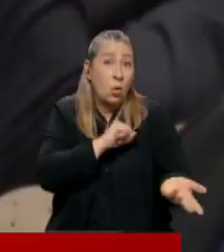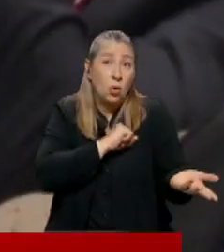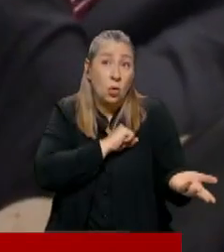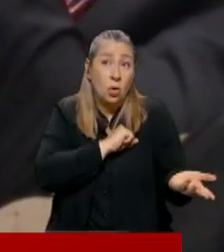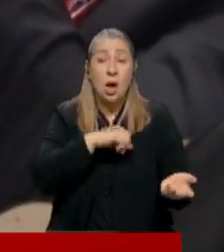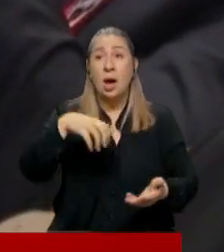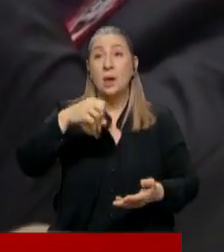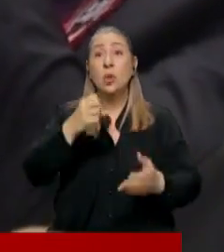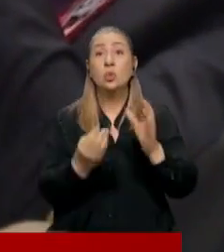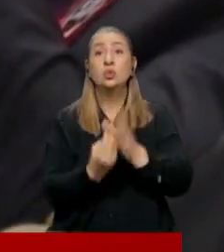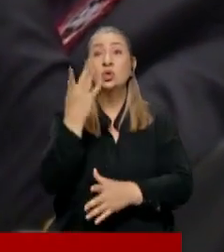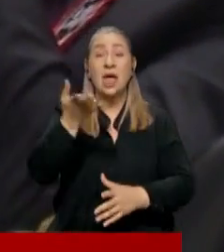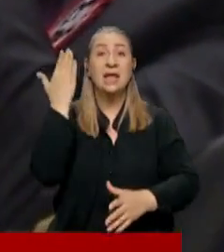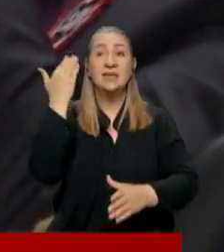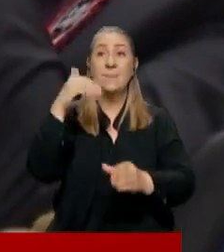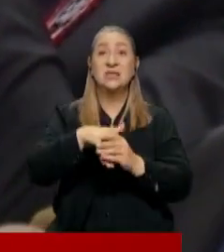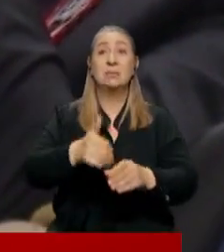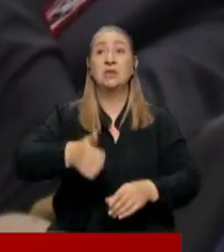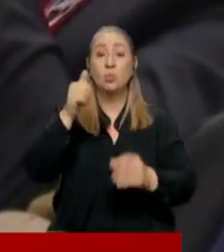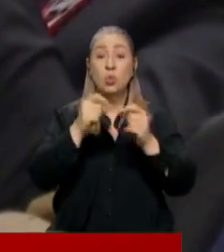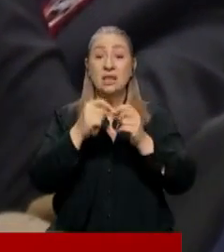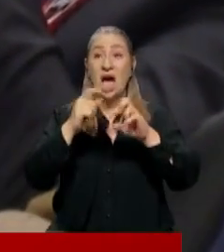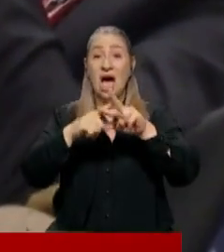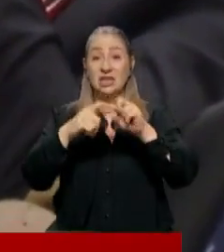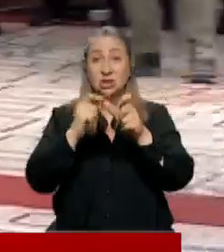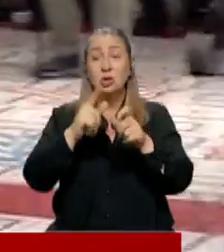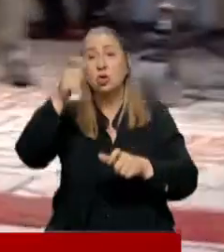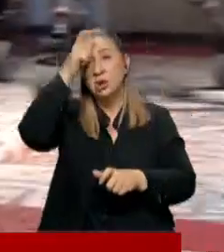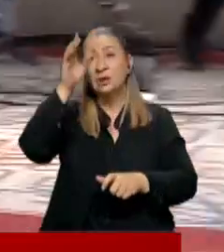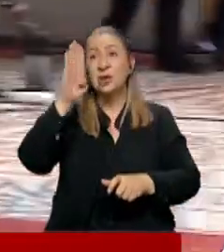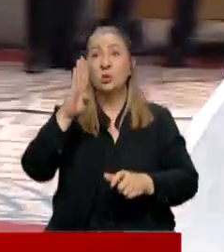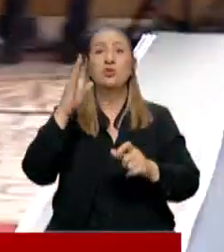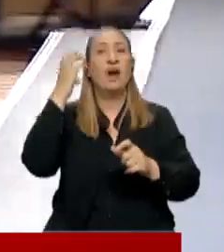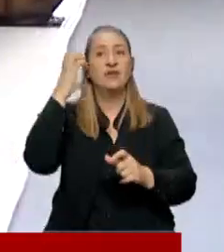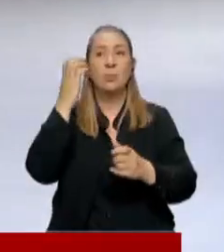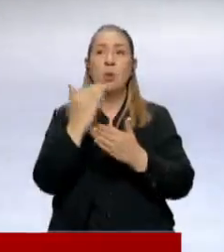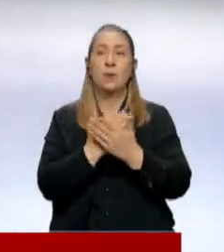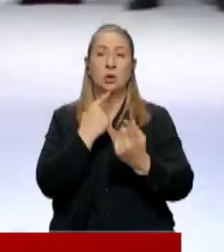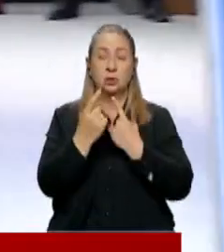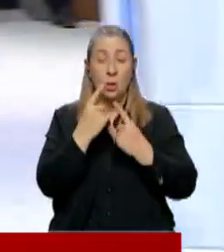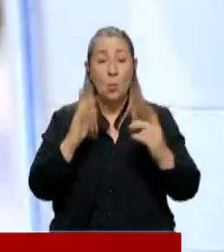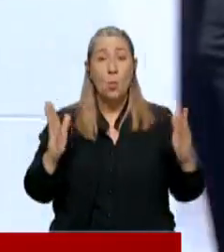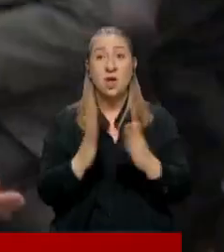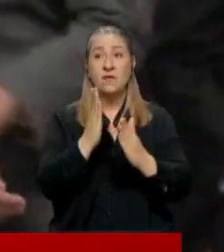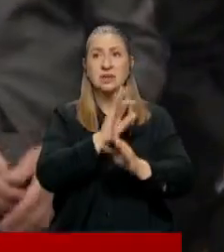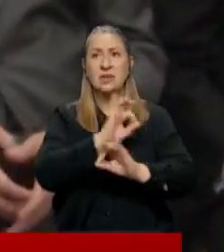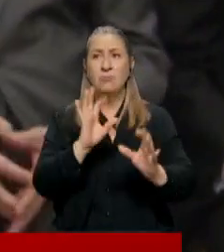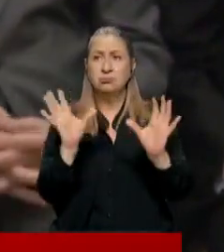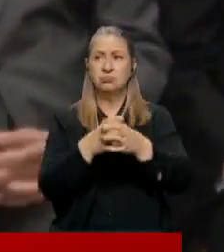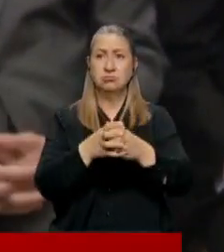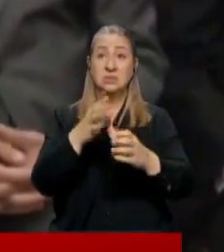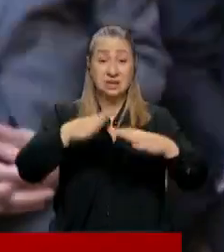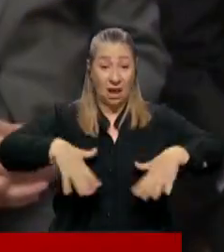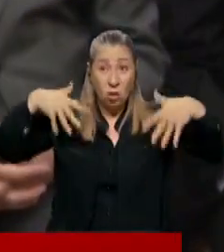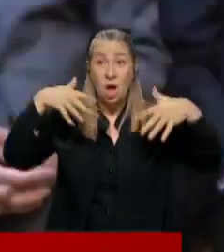Korkuyor. AK Parti'nin kurucularından eski meclis başkanı Bülent Arınç, Türk Demokrasi Vakfı'nın programında konuştu. Muhalefet Partisi'nin tam kadro yer aldığı